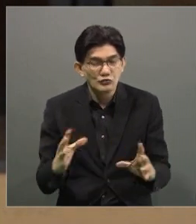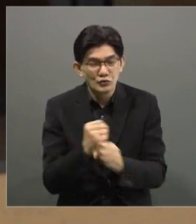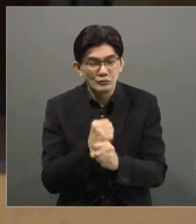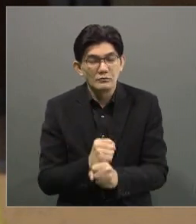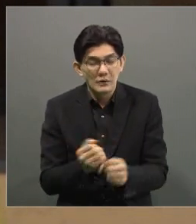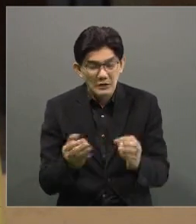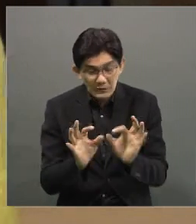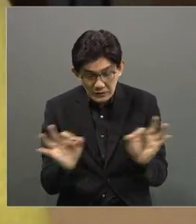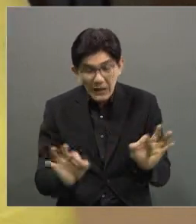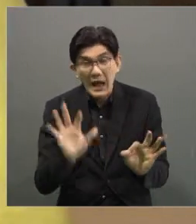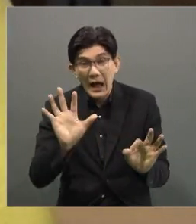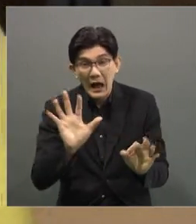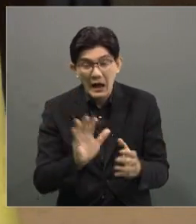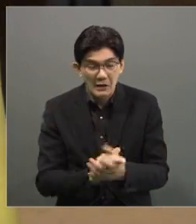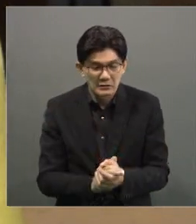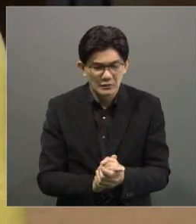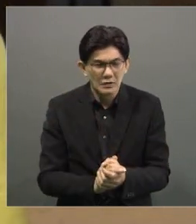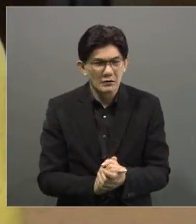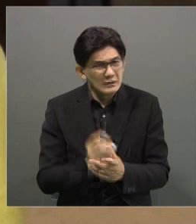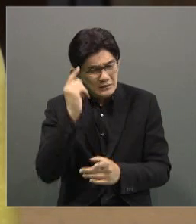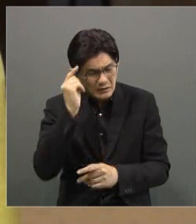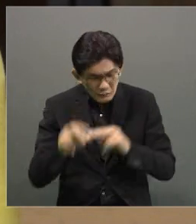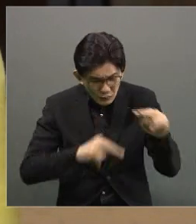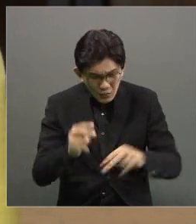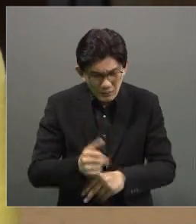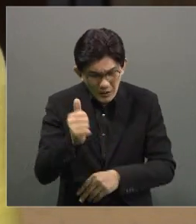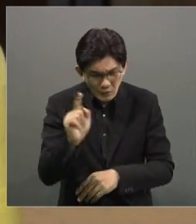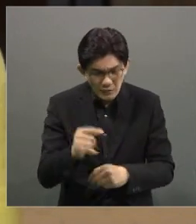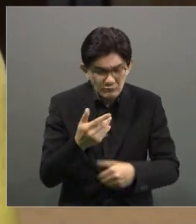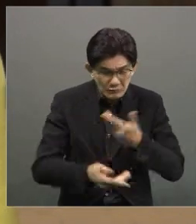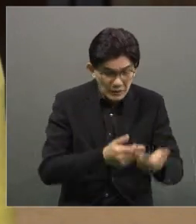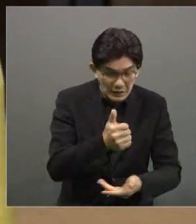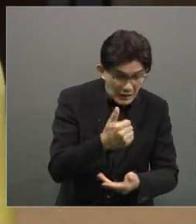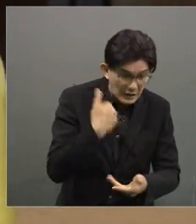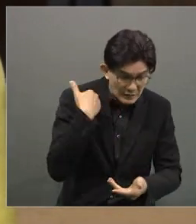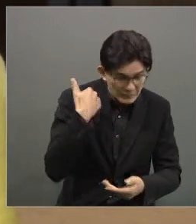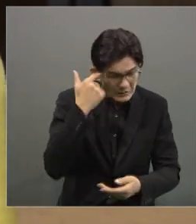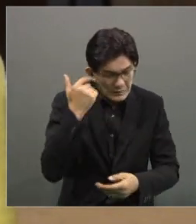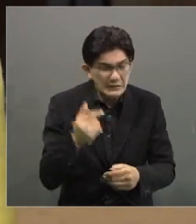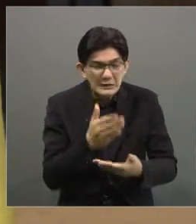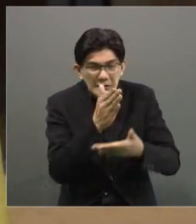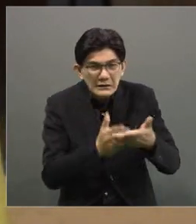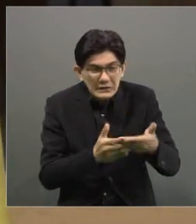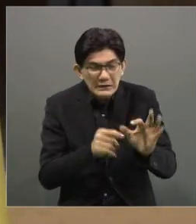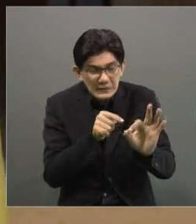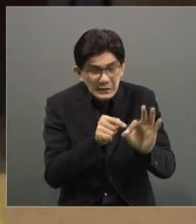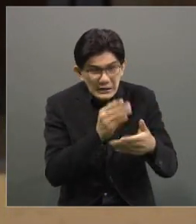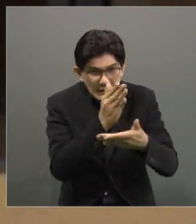ทีนี้ยังไงก็ตามต่อให้กี่เม็ดถ้าพิสูจน์ได้ว่าคุณขายอันนั้นต่อให้แค่ครึ่งเม็ดก็